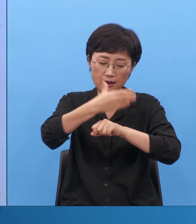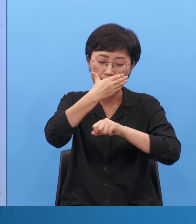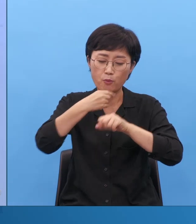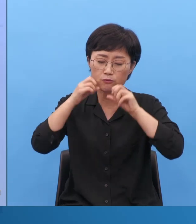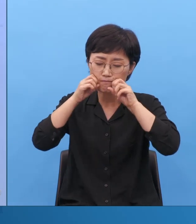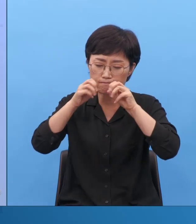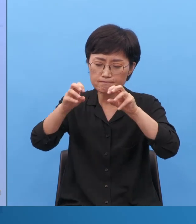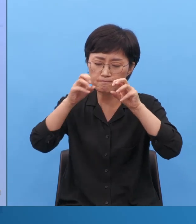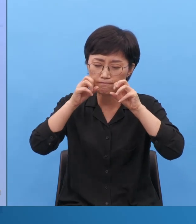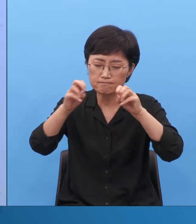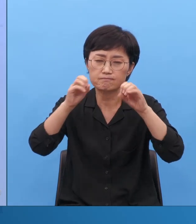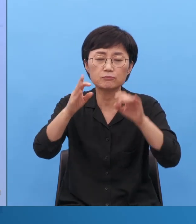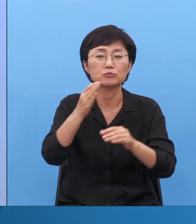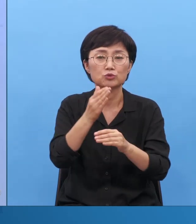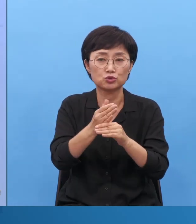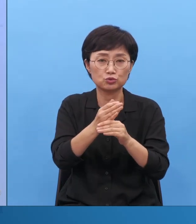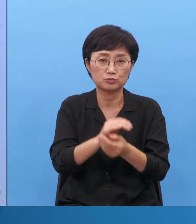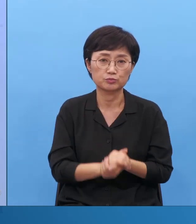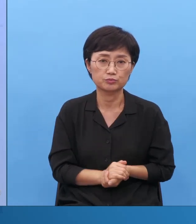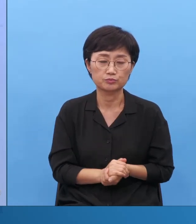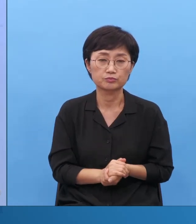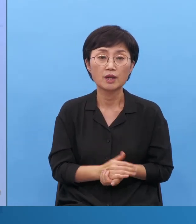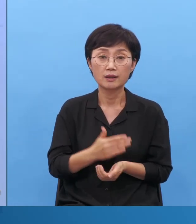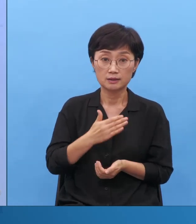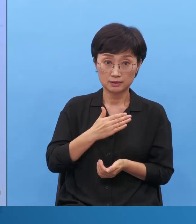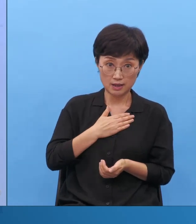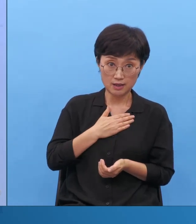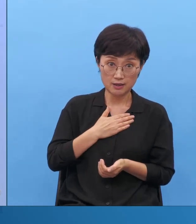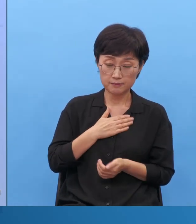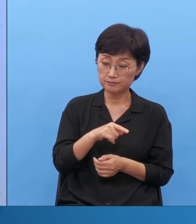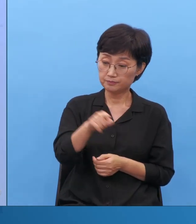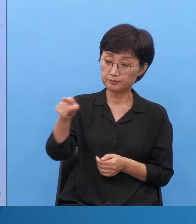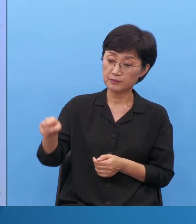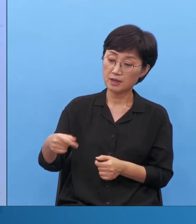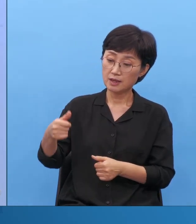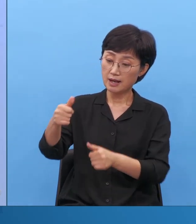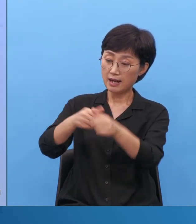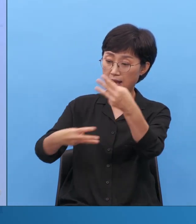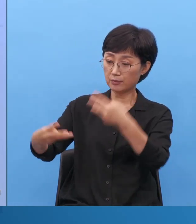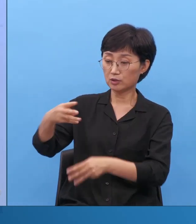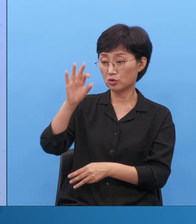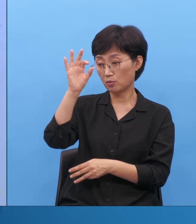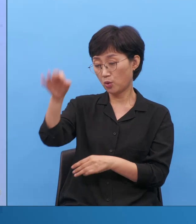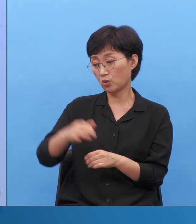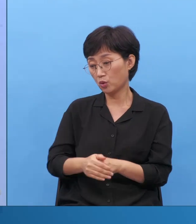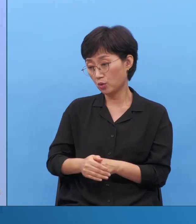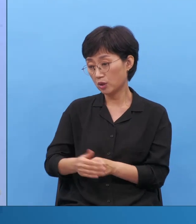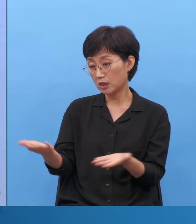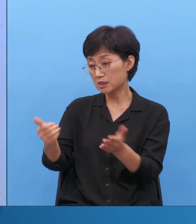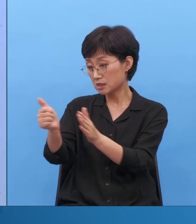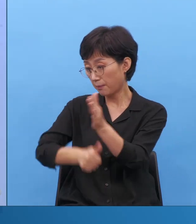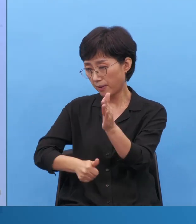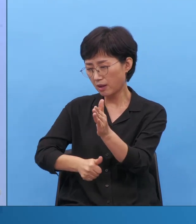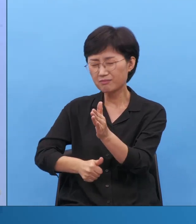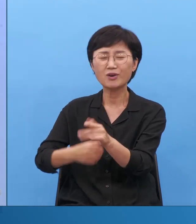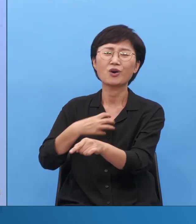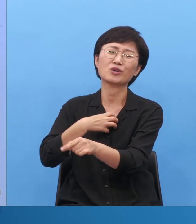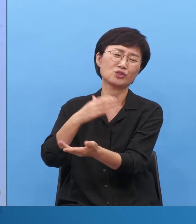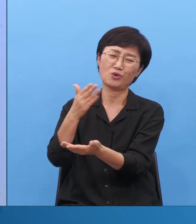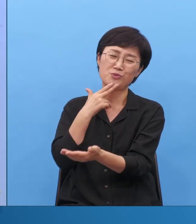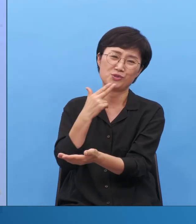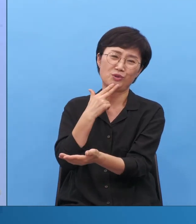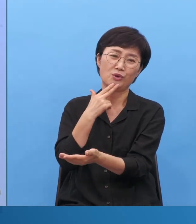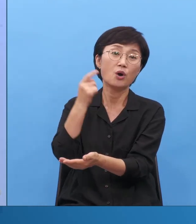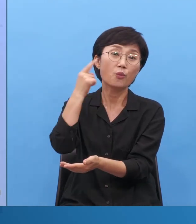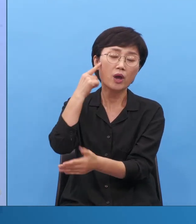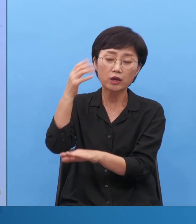posterity movement that we cannot 저는 even 무너진 imagine. 렘넌트 걱정하지 않습니다. 일어나게 될 겁니다. And remnants who have fallen, I do not worry about them. They will arise.